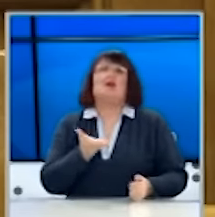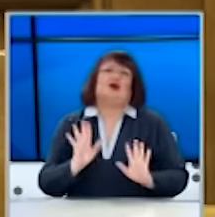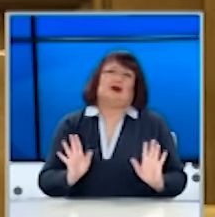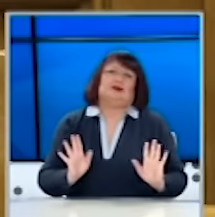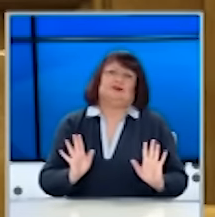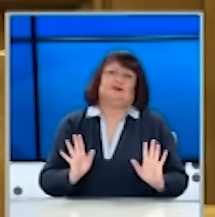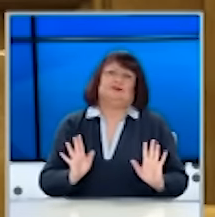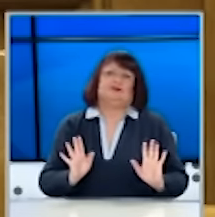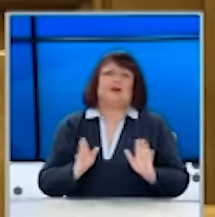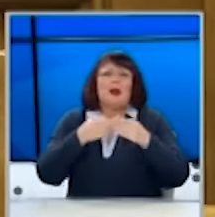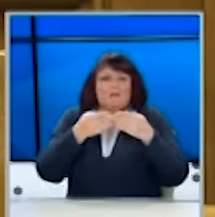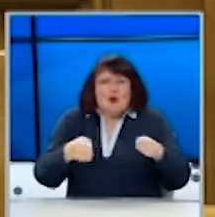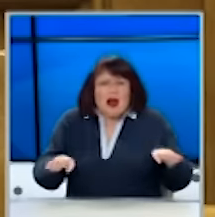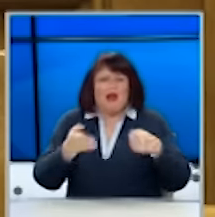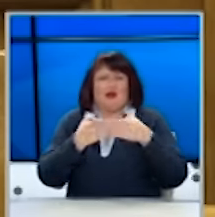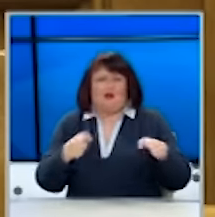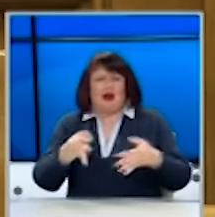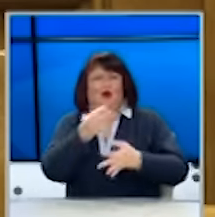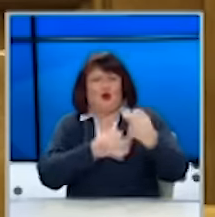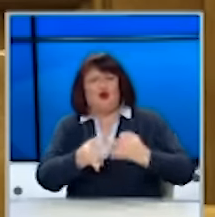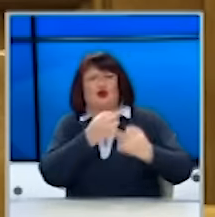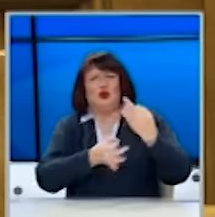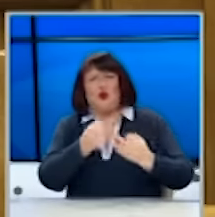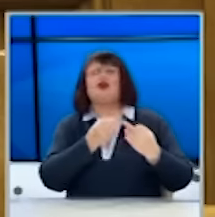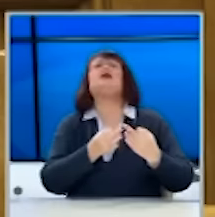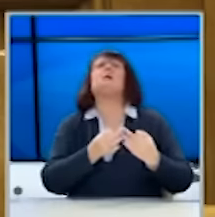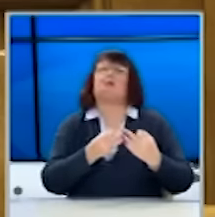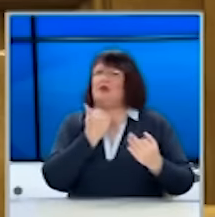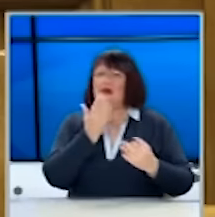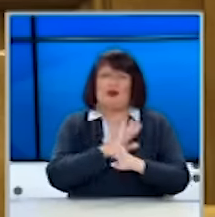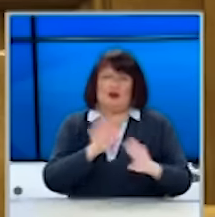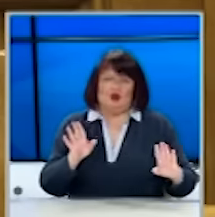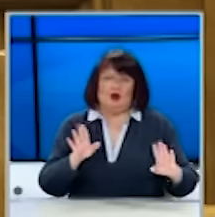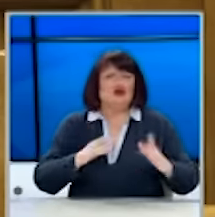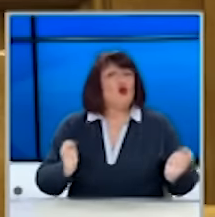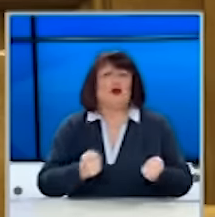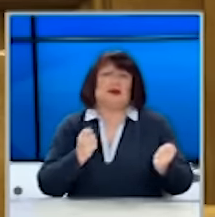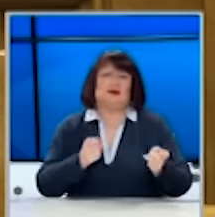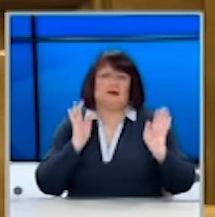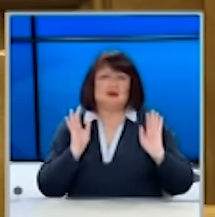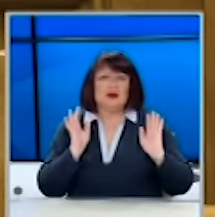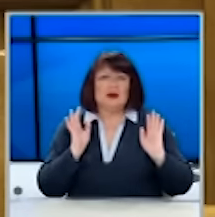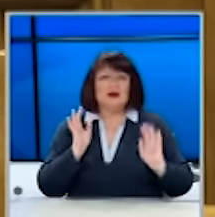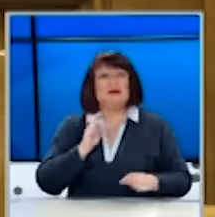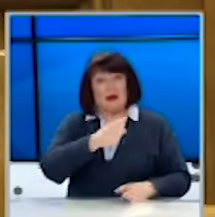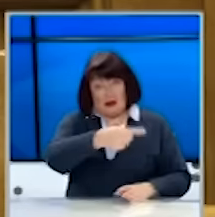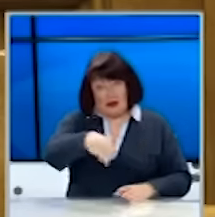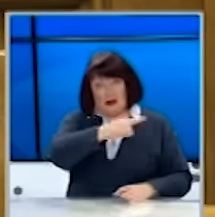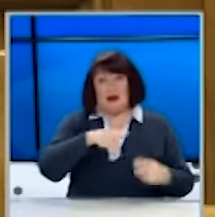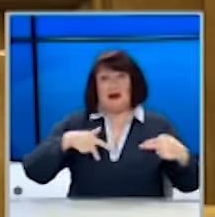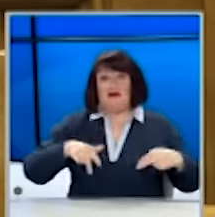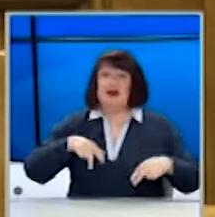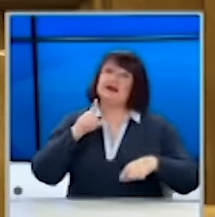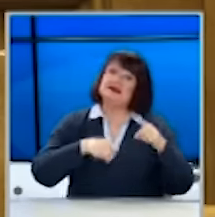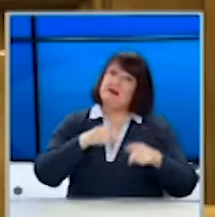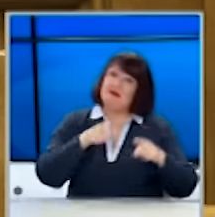όσα προπαγανδιστικά επιχειρήματα και αν ξετρυπώσετε και χρησιμοποιήσετε τόσο εσείς όσο και